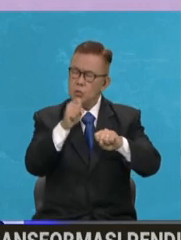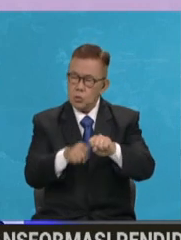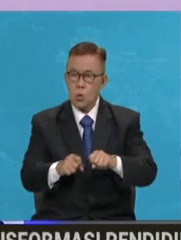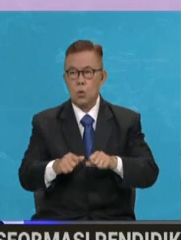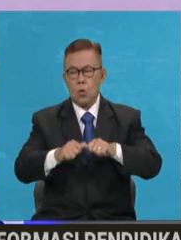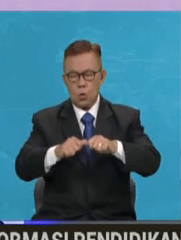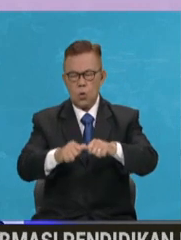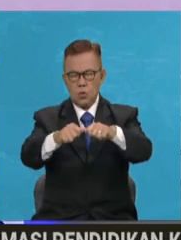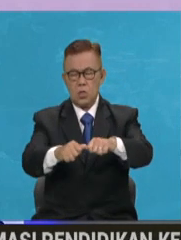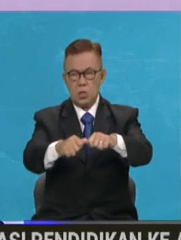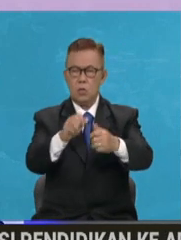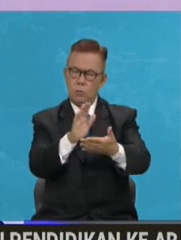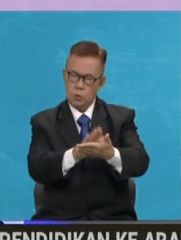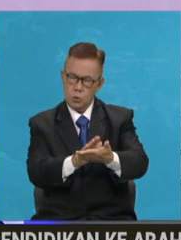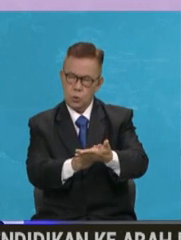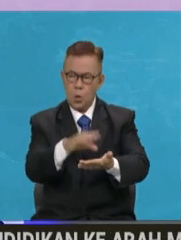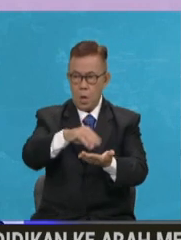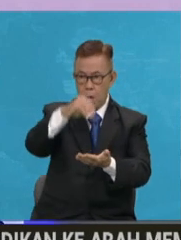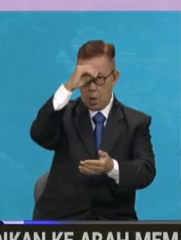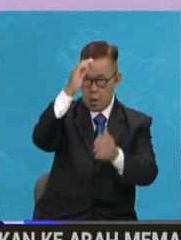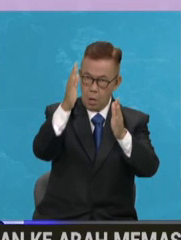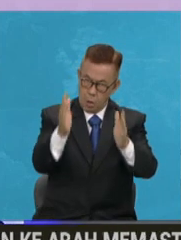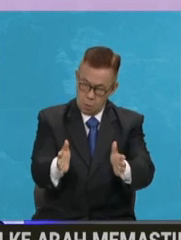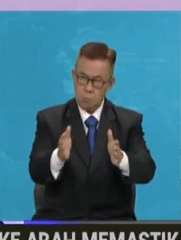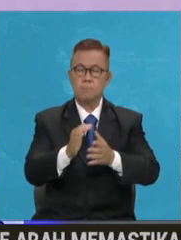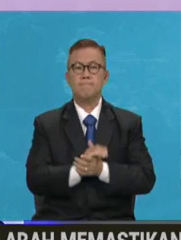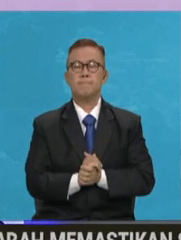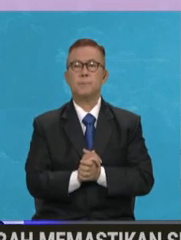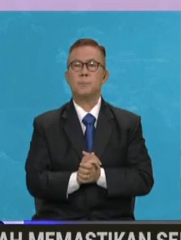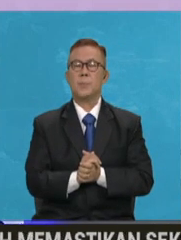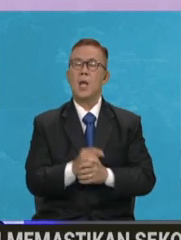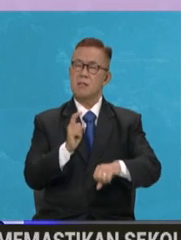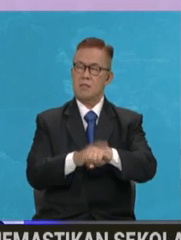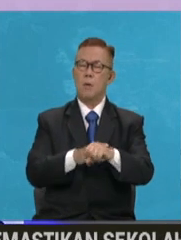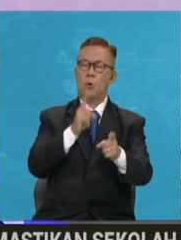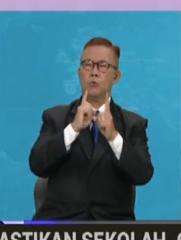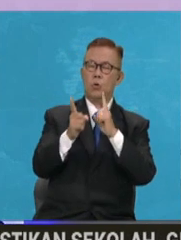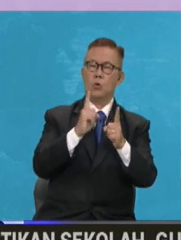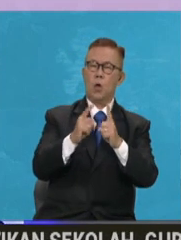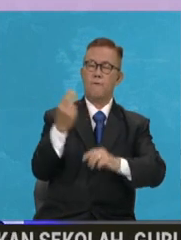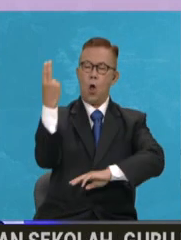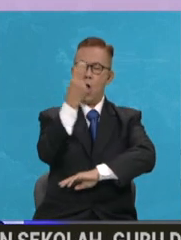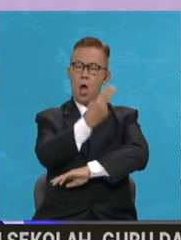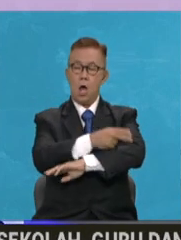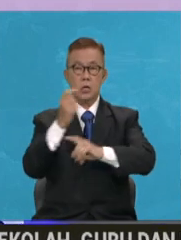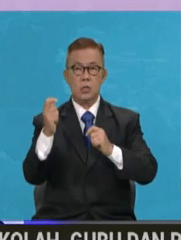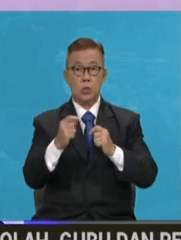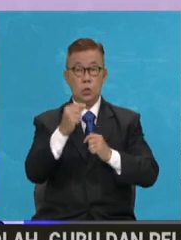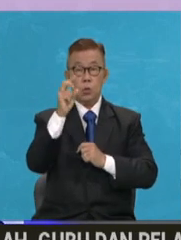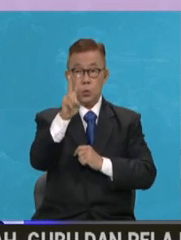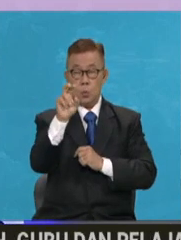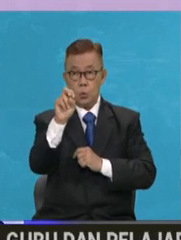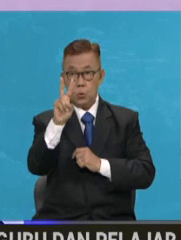pelajar bersedia menghadapi sebarang kemungkinan berucap semasa persidangan Hari Guru 2022